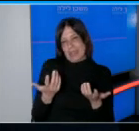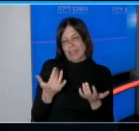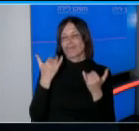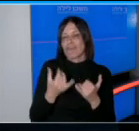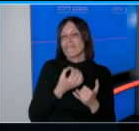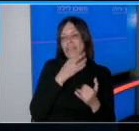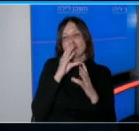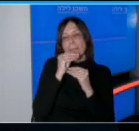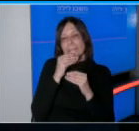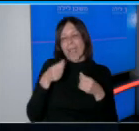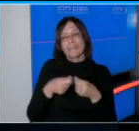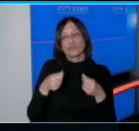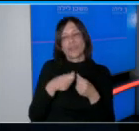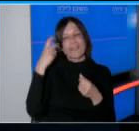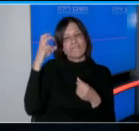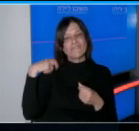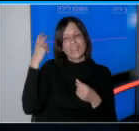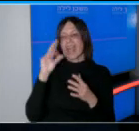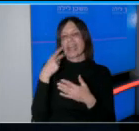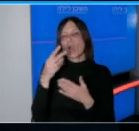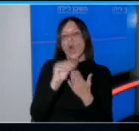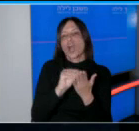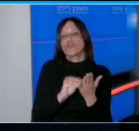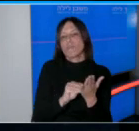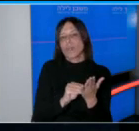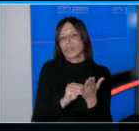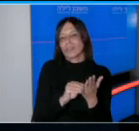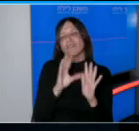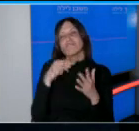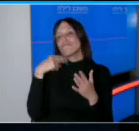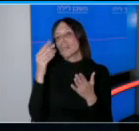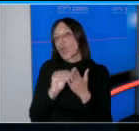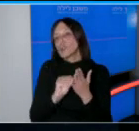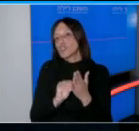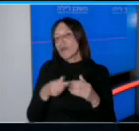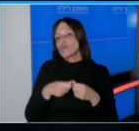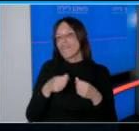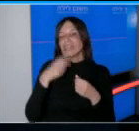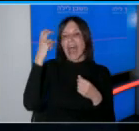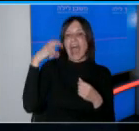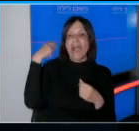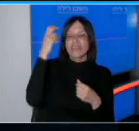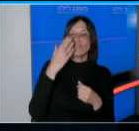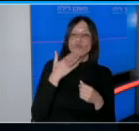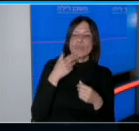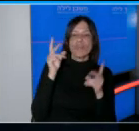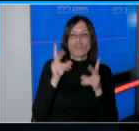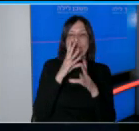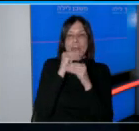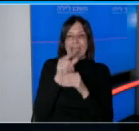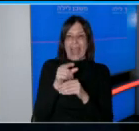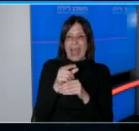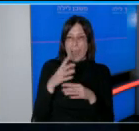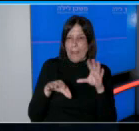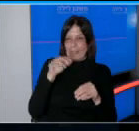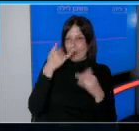רגע על המשותפת, ואיך תיראה, איך ייראו הרשימות, והאם תהיה רשימה משותפת ערבית-יהודית שאנחנו יכולים לדבר עליה לסבב הזה